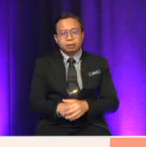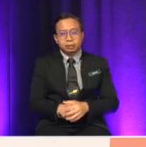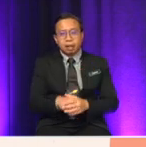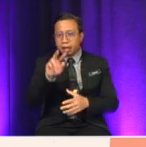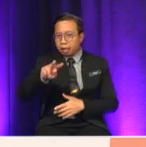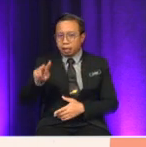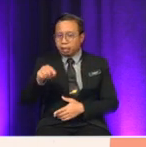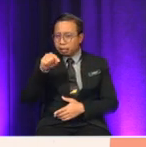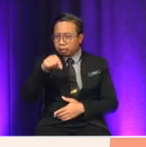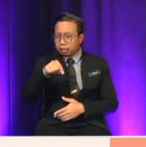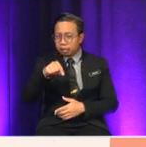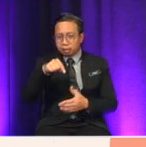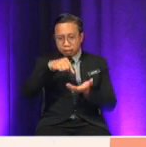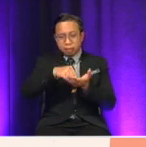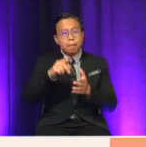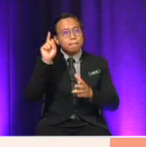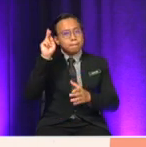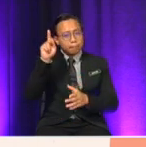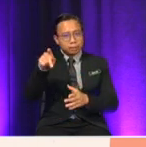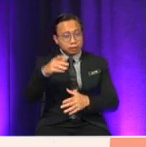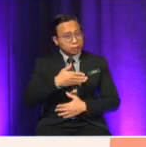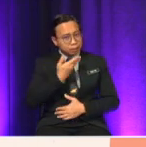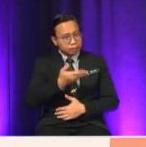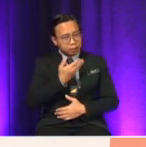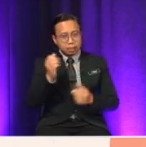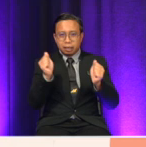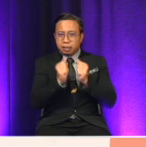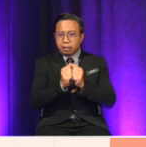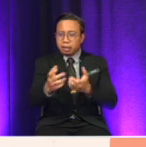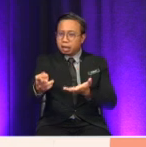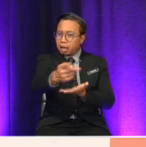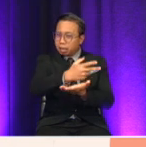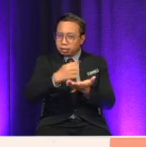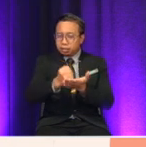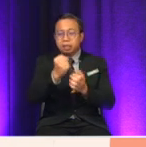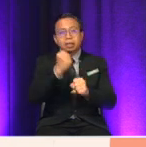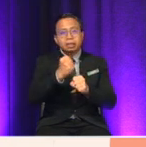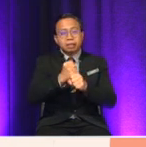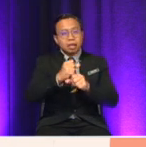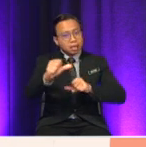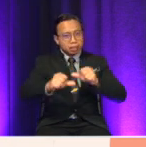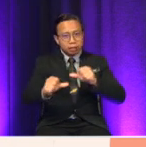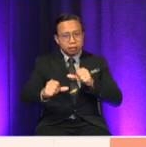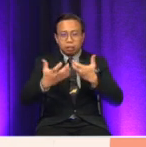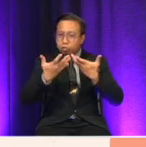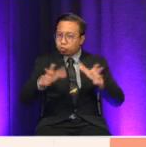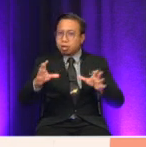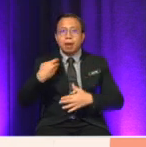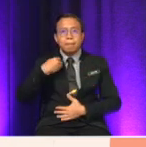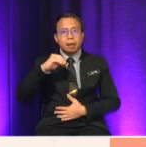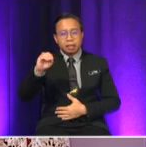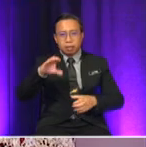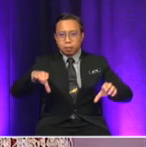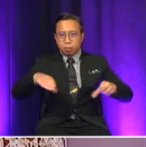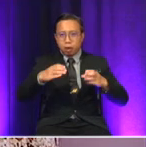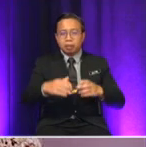ini pasti akan gembira dengan hasil kerja atau hasil aktiviti yang telah pun mereka